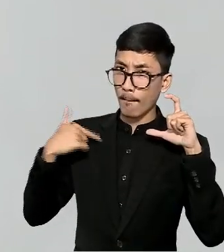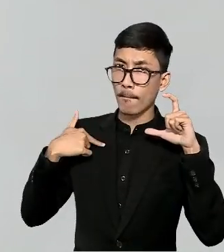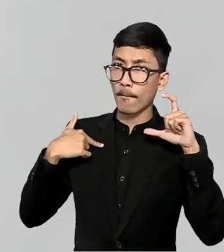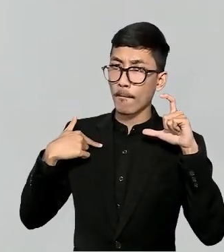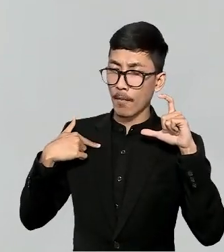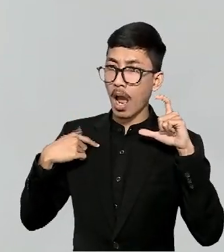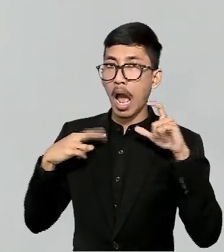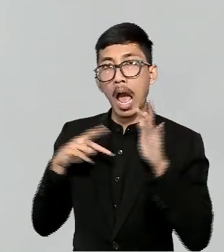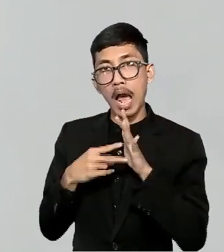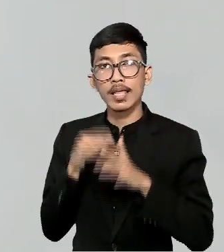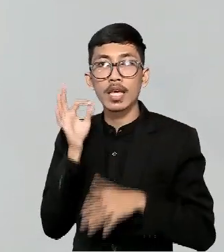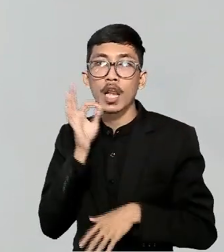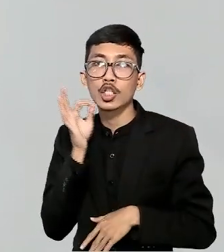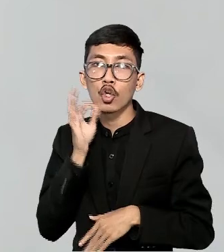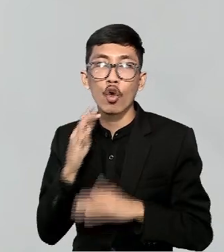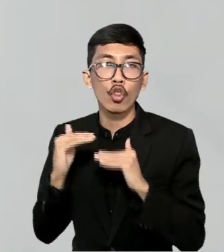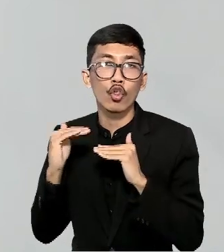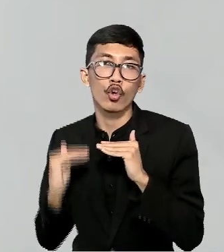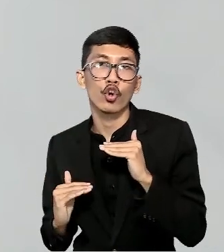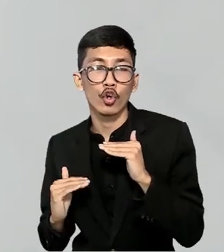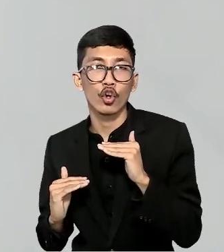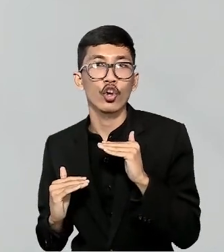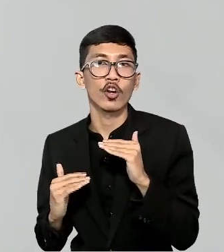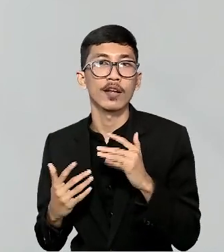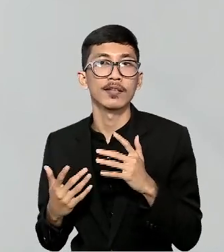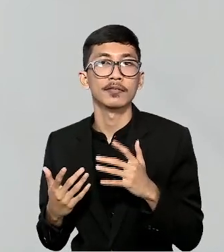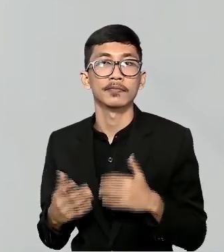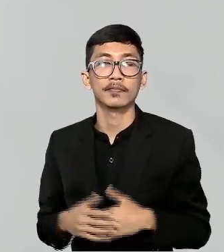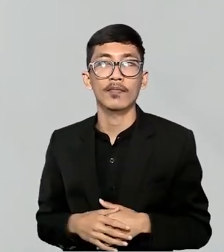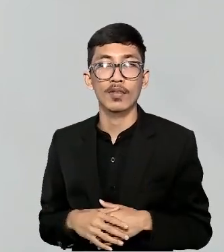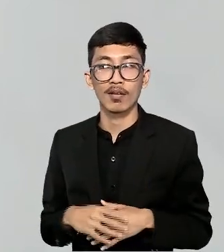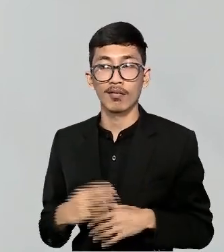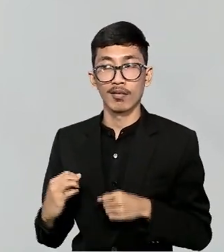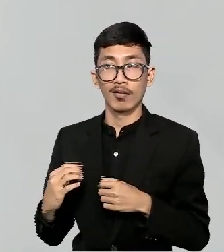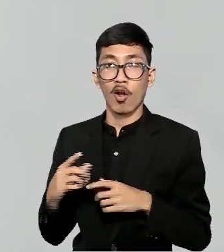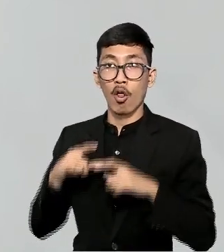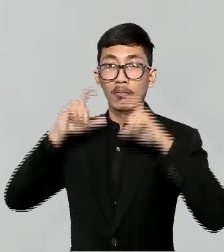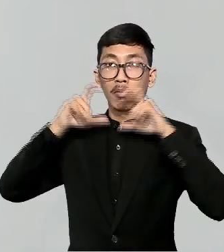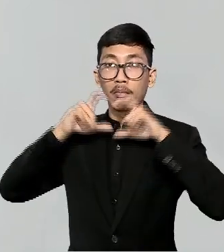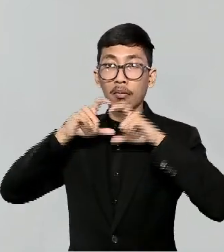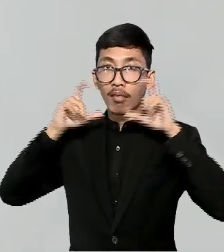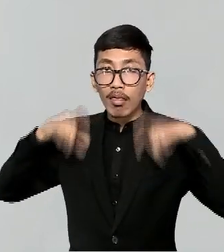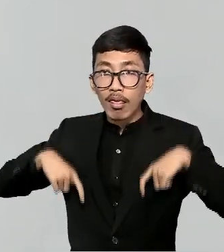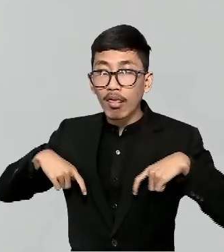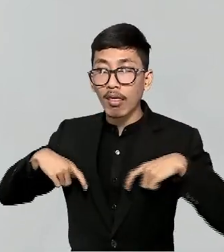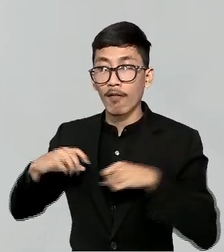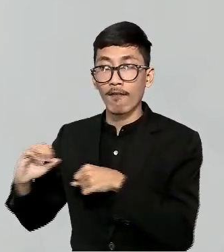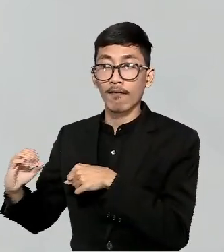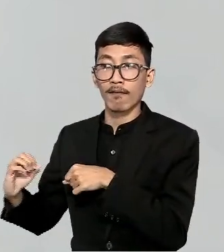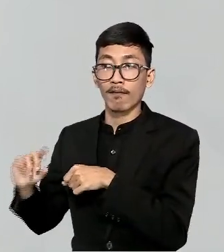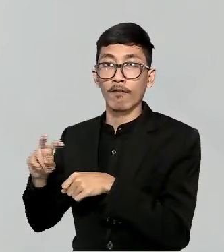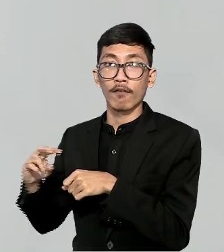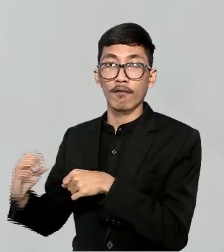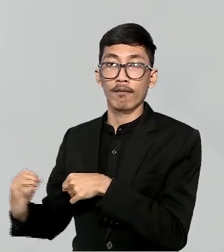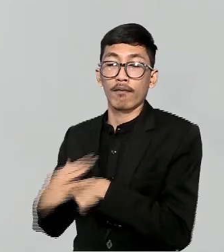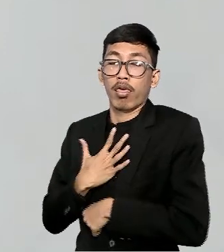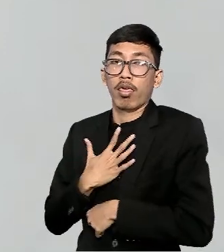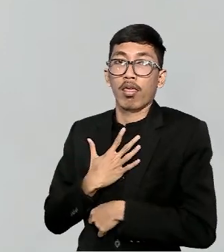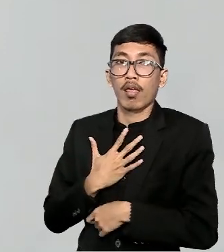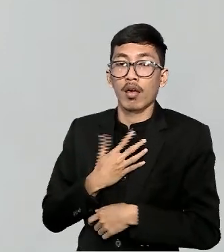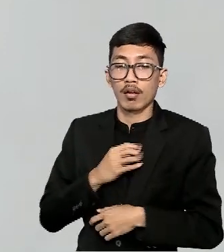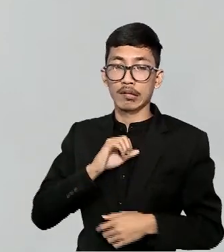mengurangi kemungkinan saya menjadi sumber penularan buat orang lain Demikian juga kalau saya sudah divaksinasi sekalipun saya